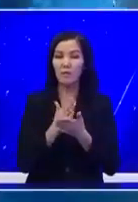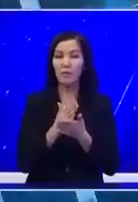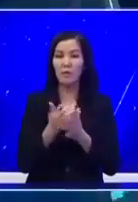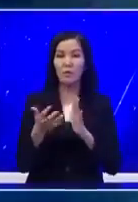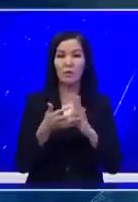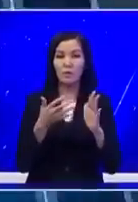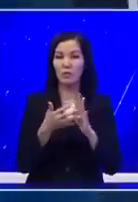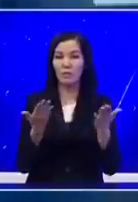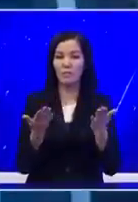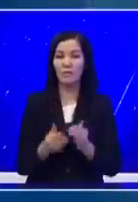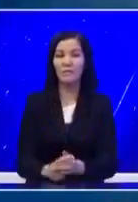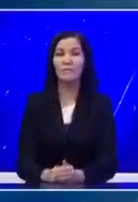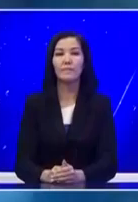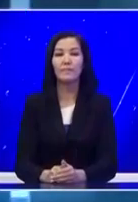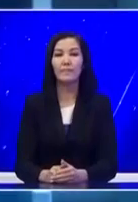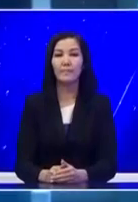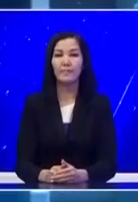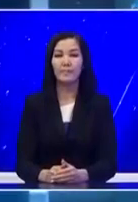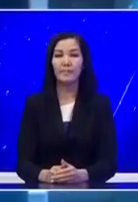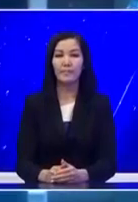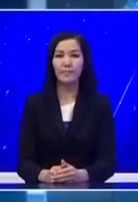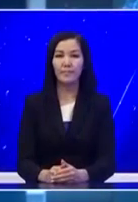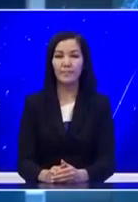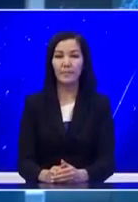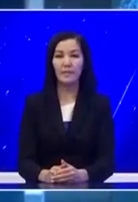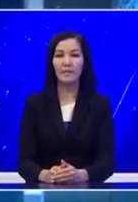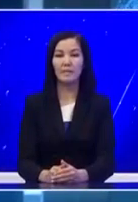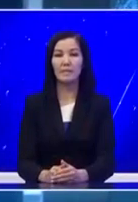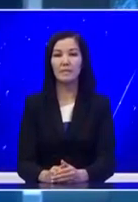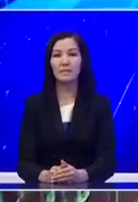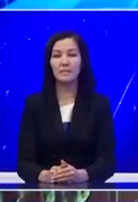Кәмшат Мұхамеджан, Абзал Нүсіп, Жетісу арнасы, Талдықорған.